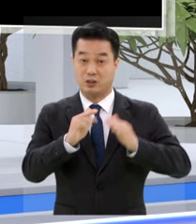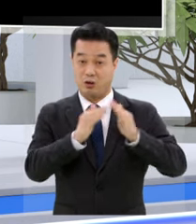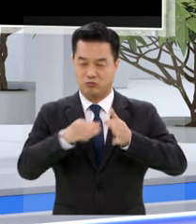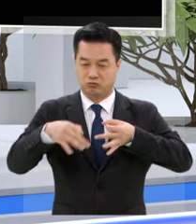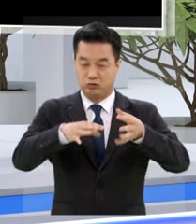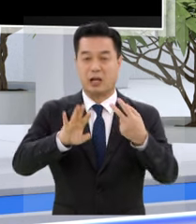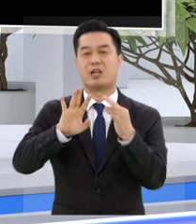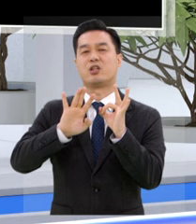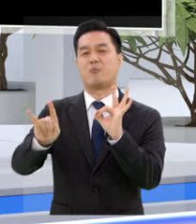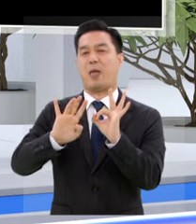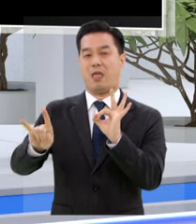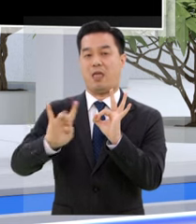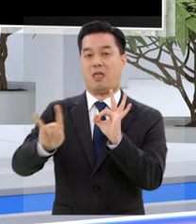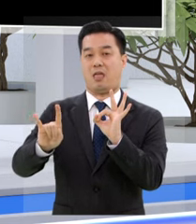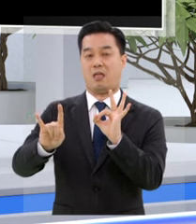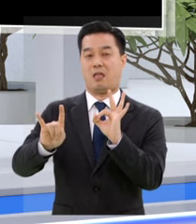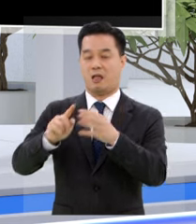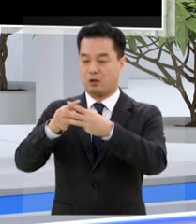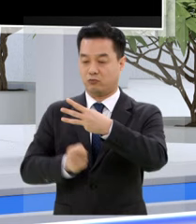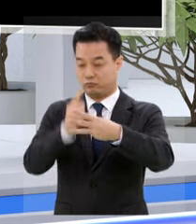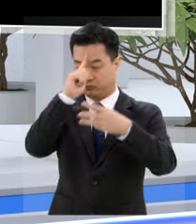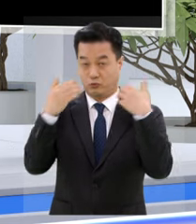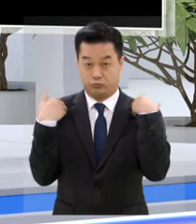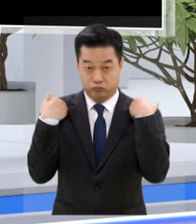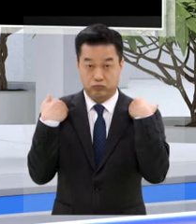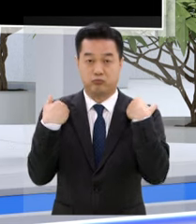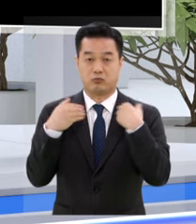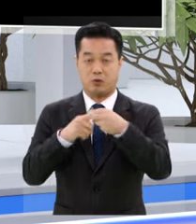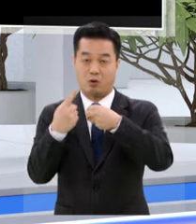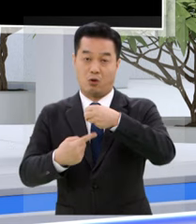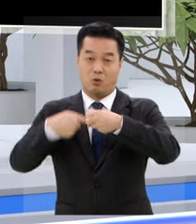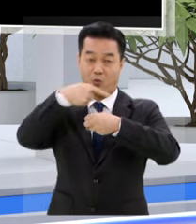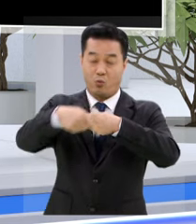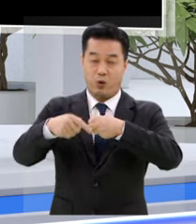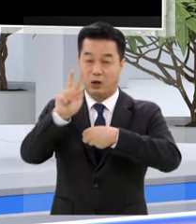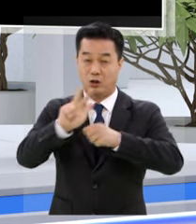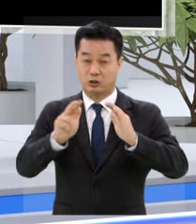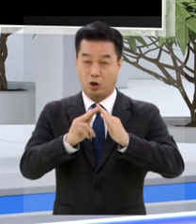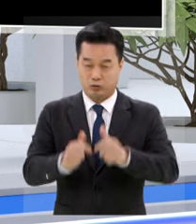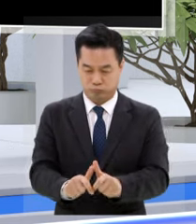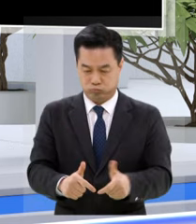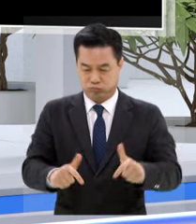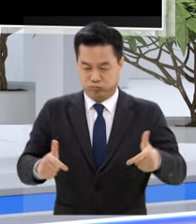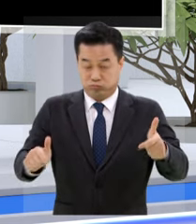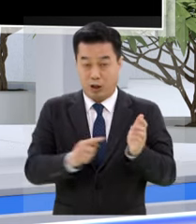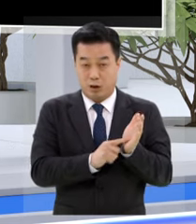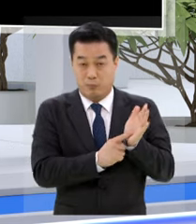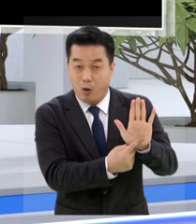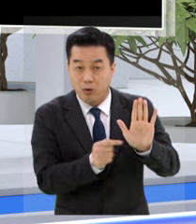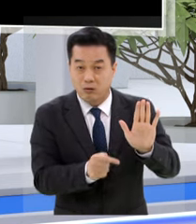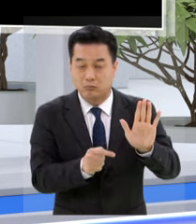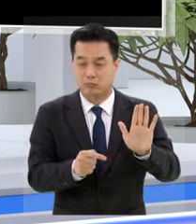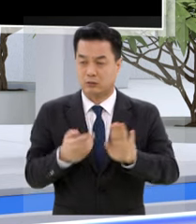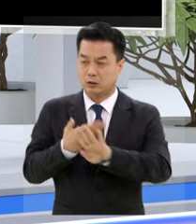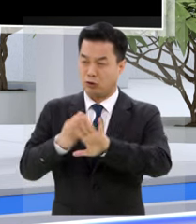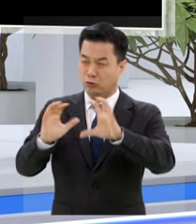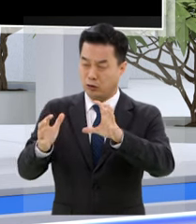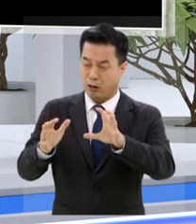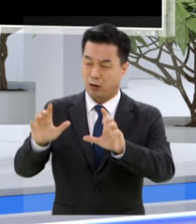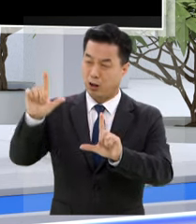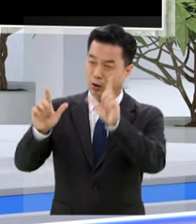늘어났습니다 윤성열 정부의 원전 확대 정책은 이렇게 전세계의 많은 나라들이 원전을 뒤로하고